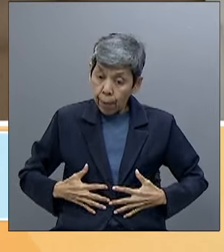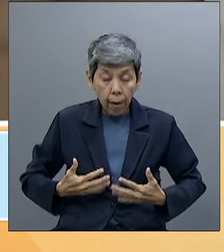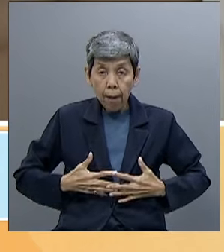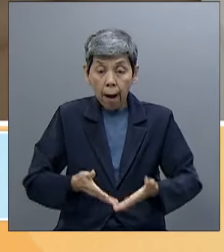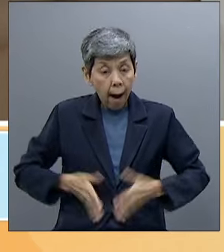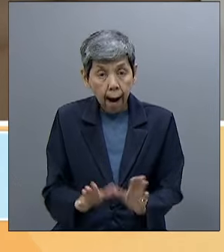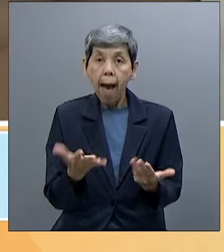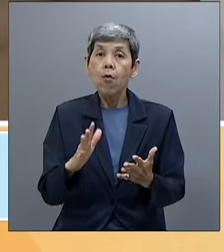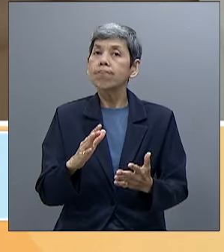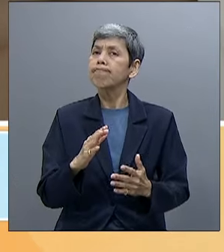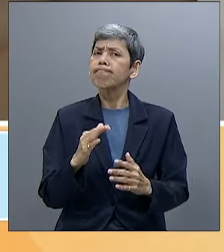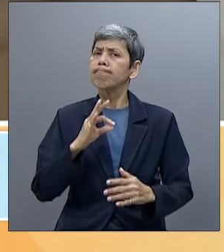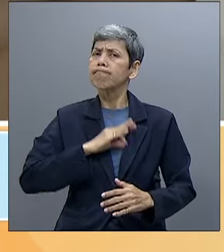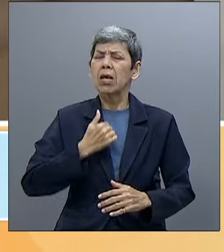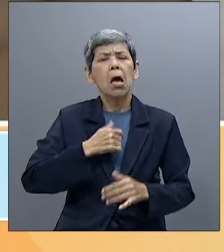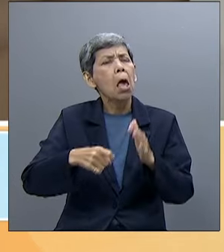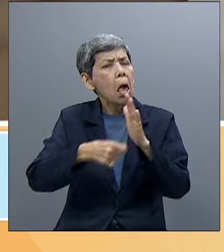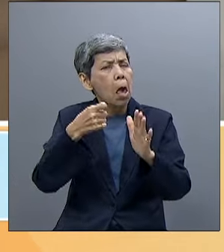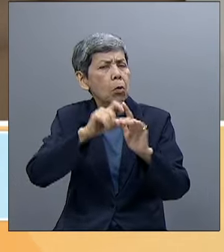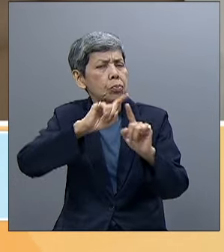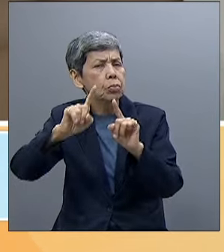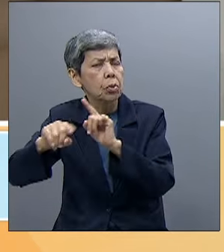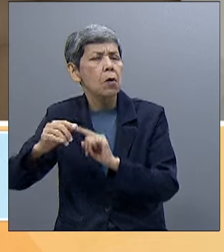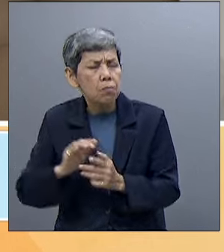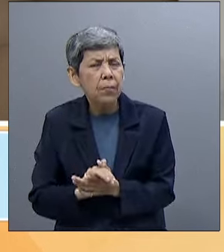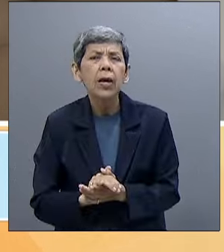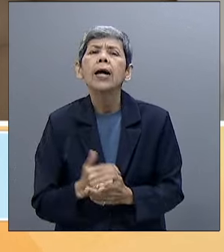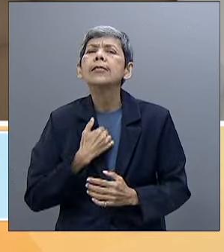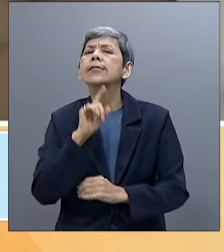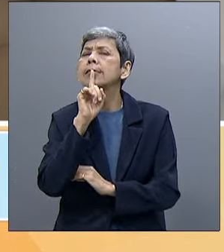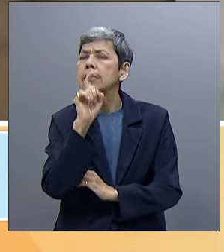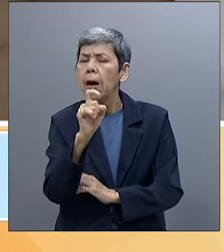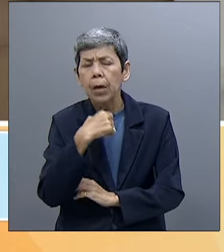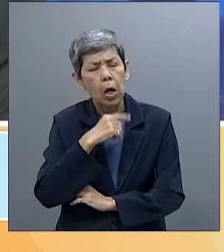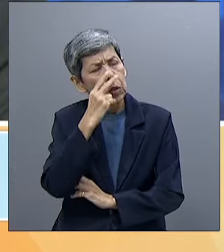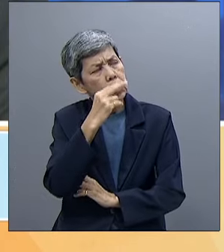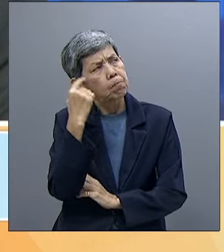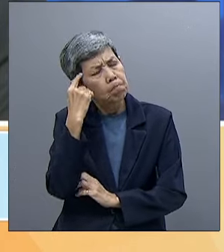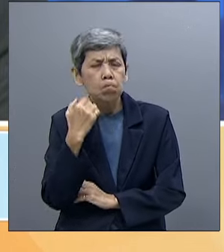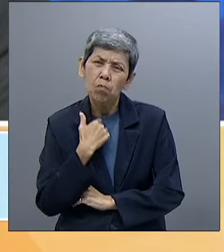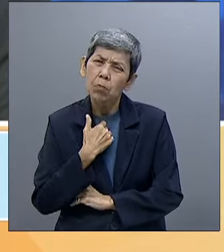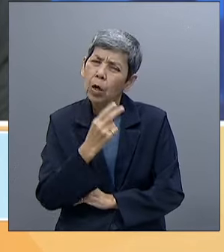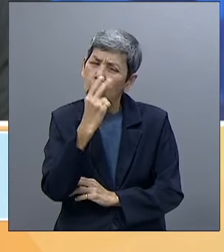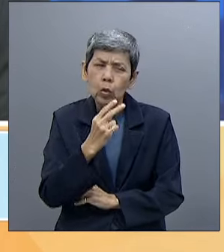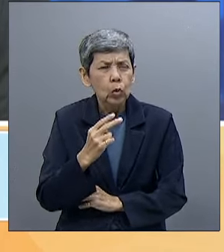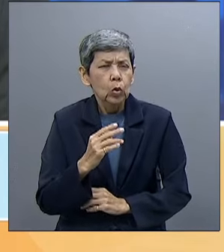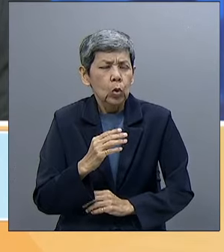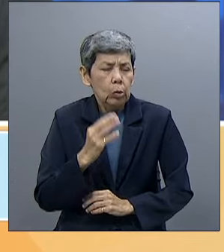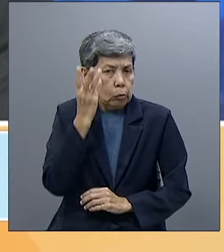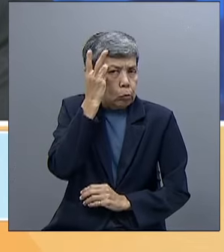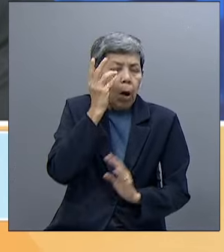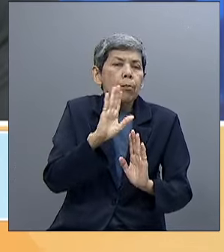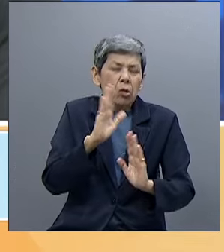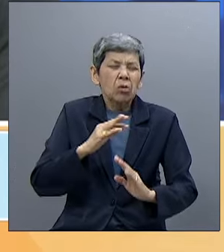ดีขึ้นค่ะอ่าโอเคมันก็มีหลายสาเหตุหลายปัจจัยทีนี้ครับคุณหมอครับฟังแล้วน่าจะไม่ใช่เรื่องที่น่ากลัวอะไรแต่มันก็อาจจะ